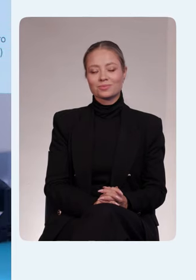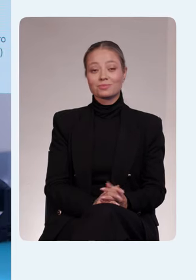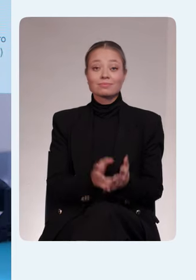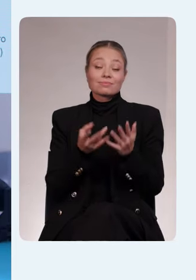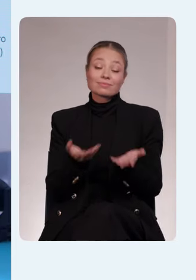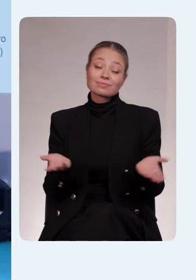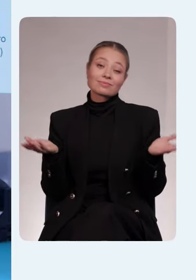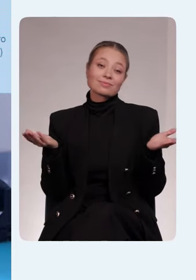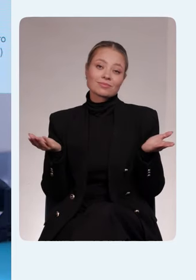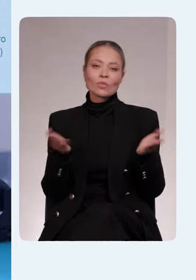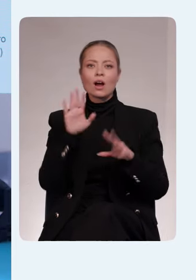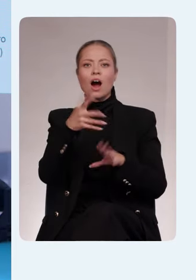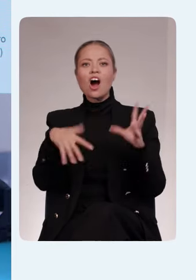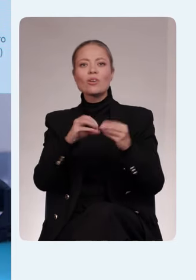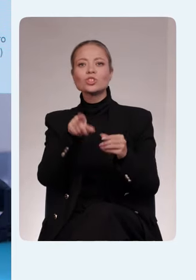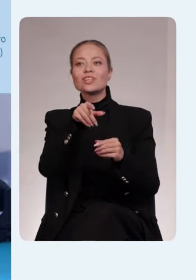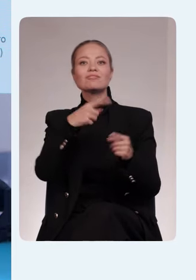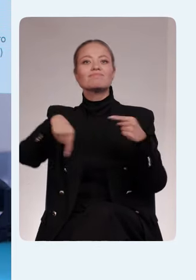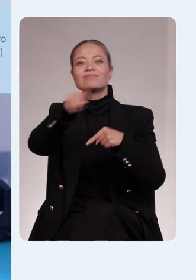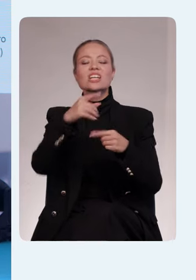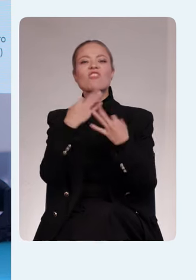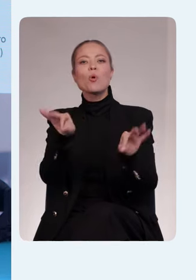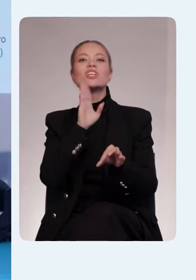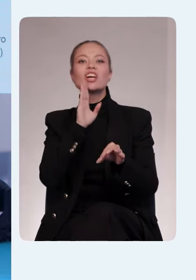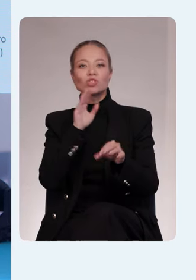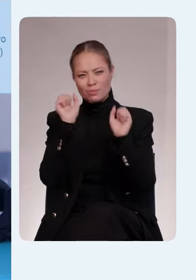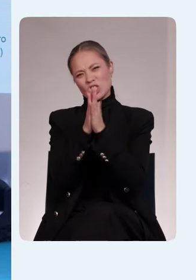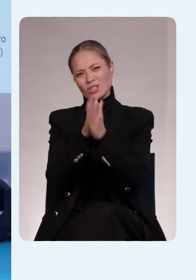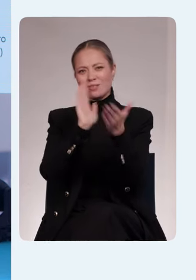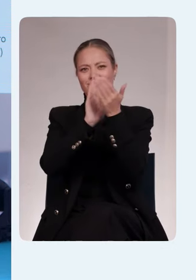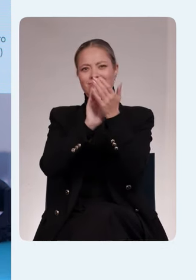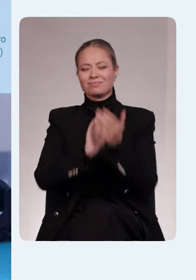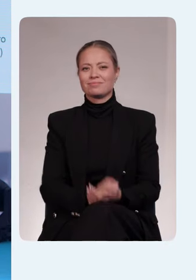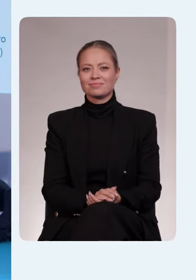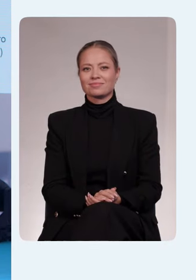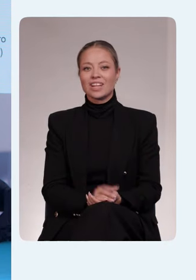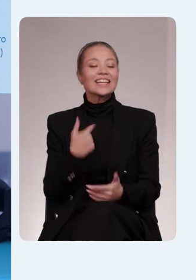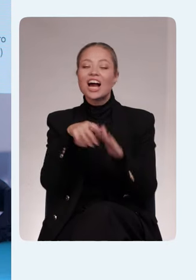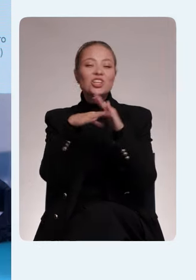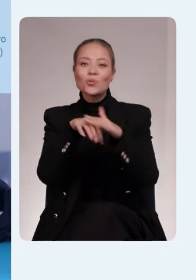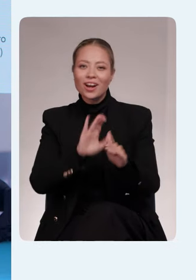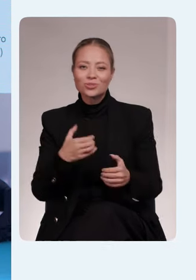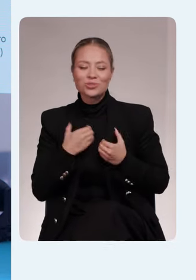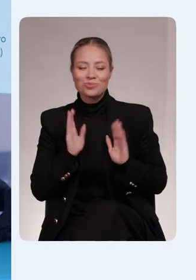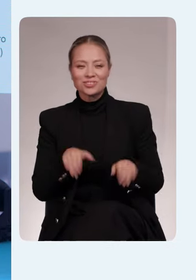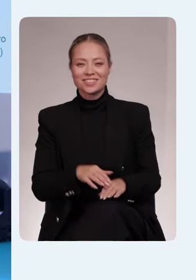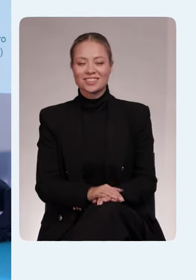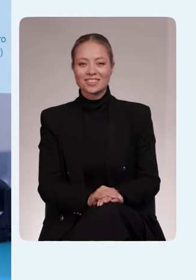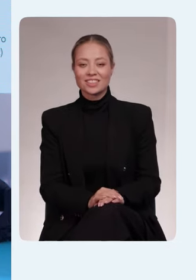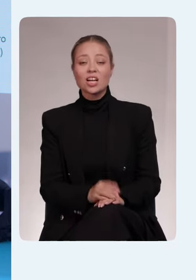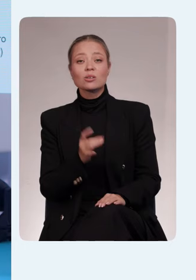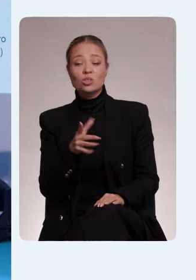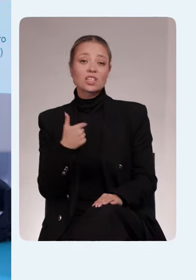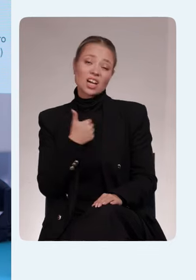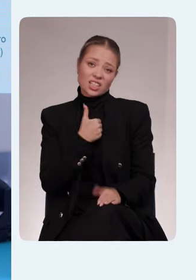Ну, слушайте, а есть в зале свободные девушки? Похлопайте, свободные девушки. Ну, кто без парня? Я не украду, не бойтесь. Но просто я